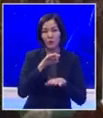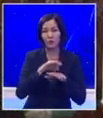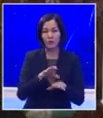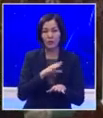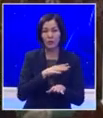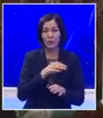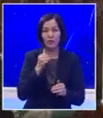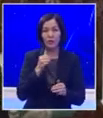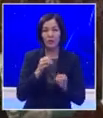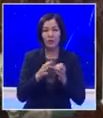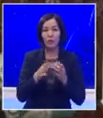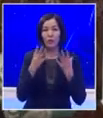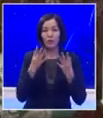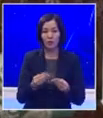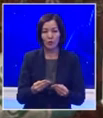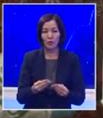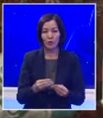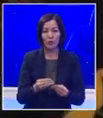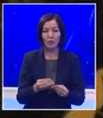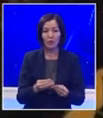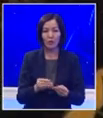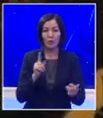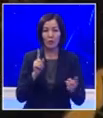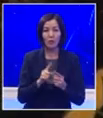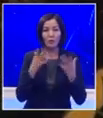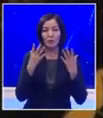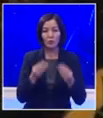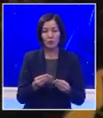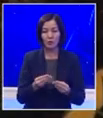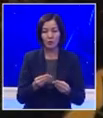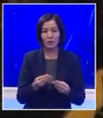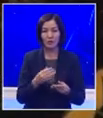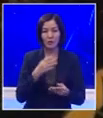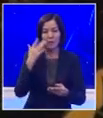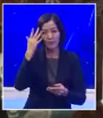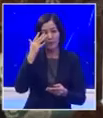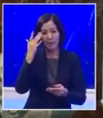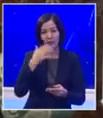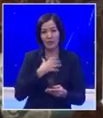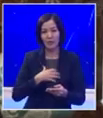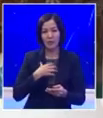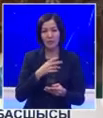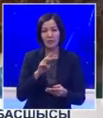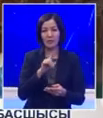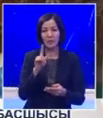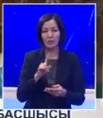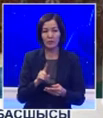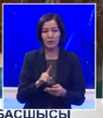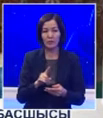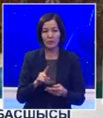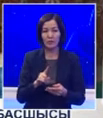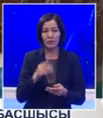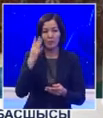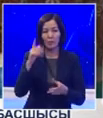осылай өткіземіз, 14 күні көрісу күн. Осы көрісу күн мағынасын, Наурыздың мағынасын